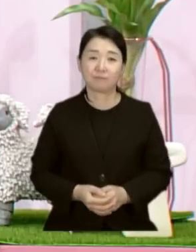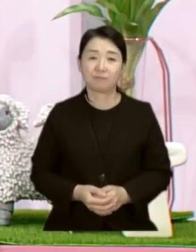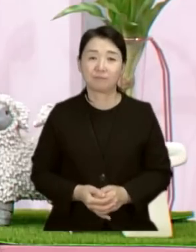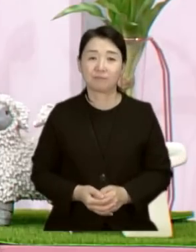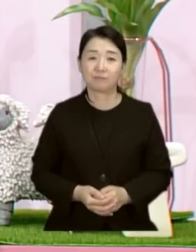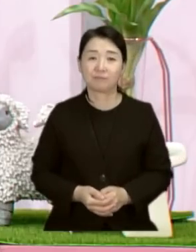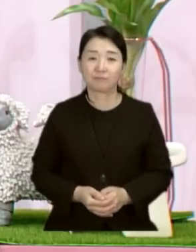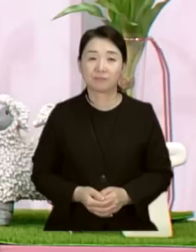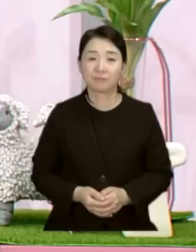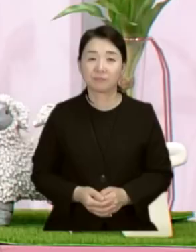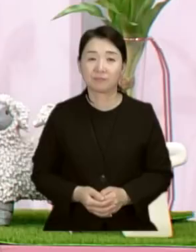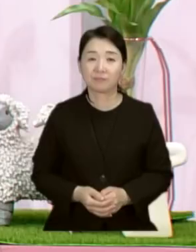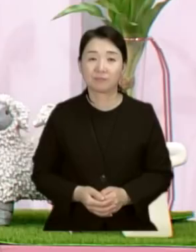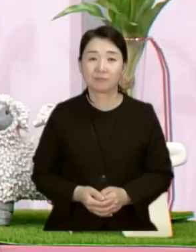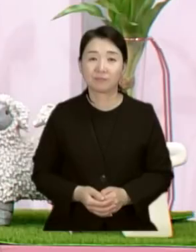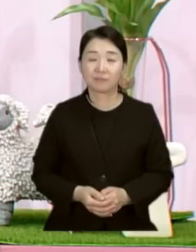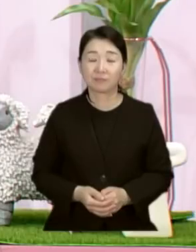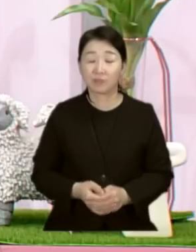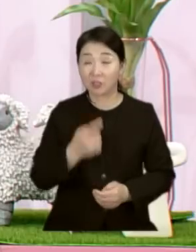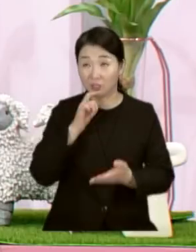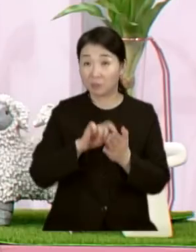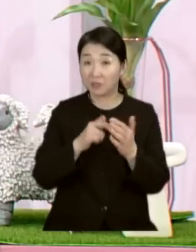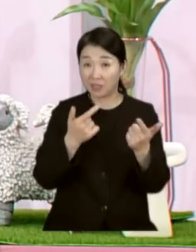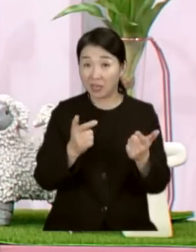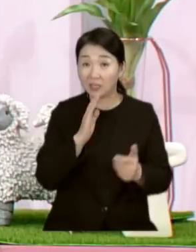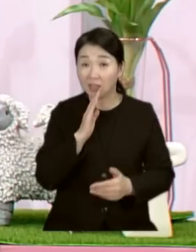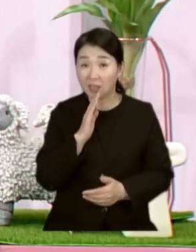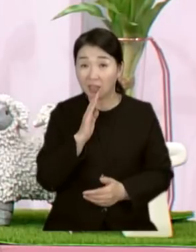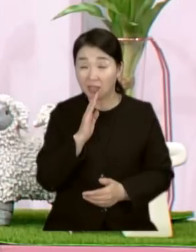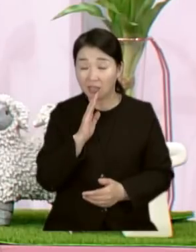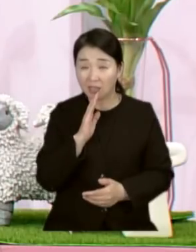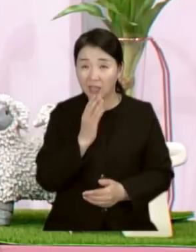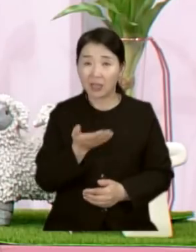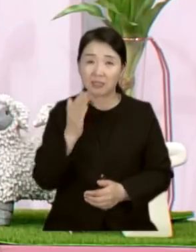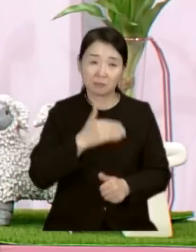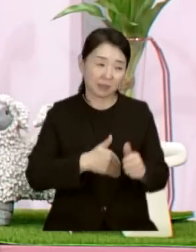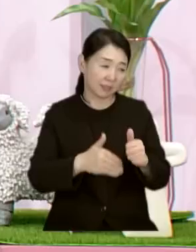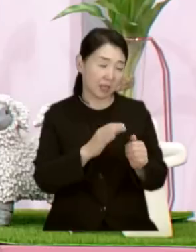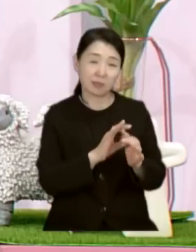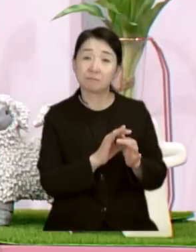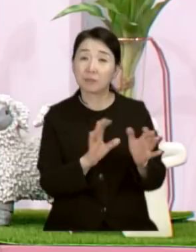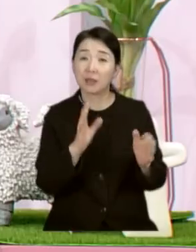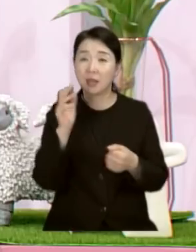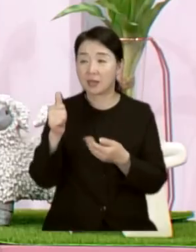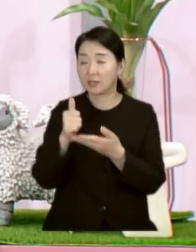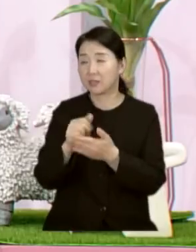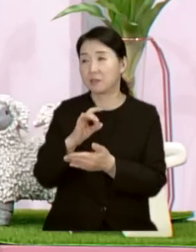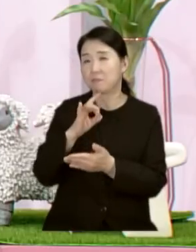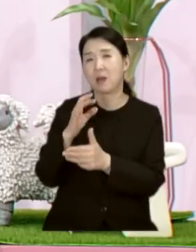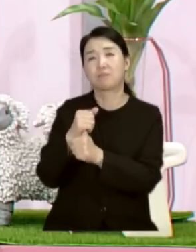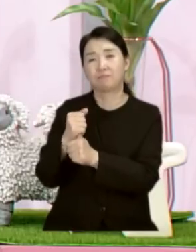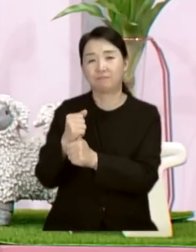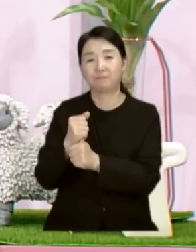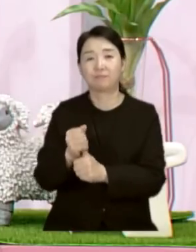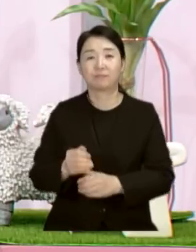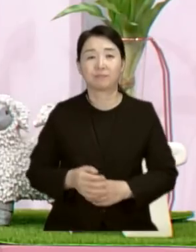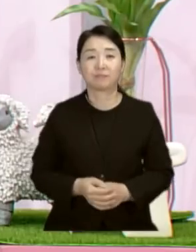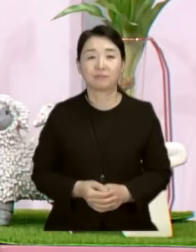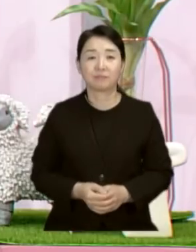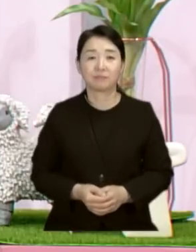쉽지 않았어도 그래도 어떤 상황이고 그래도 하느님만은 놓지